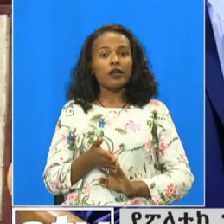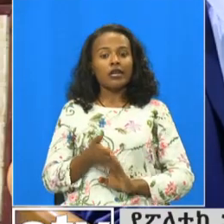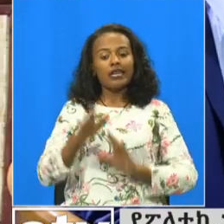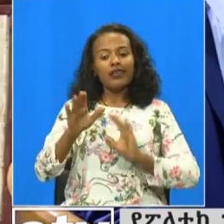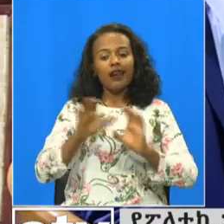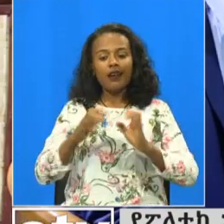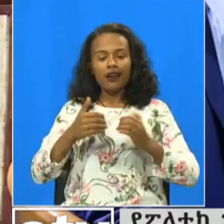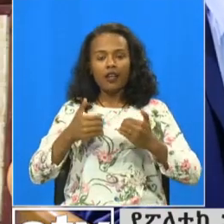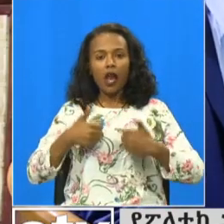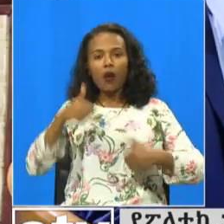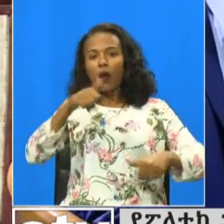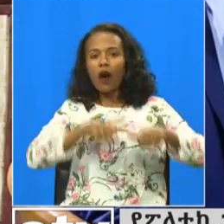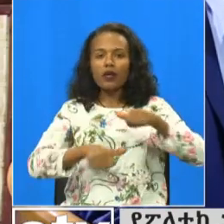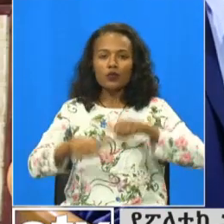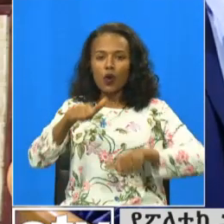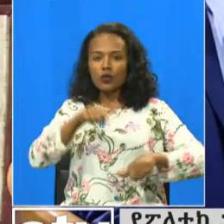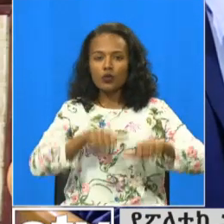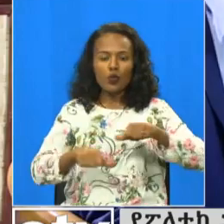እያደረግን ያለነው አስተዋጽኦ